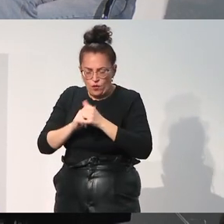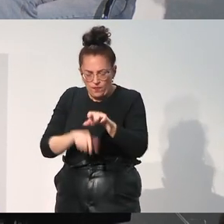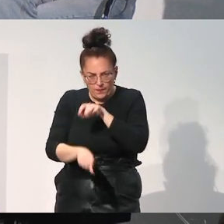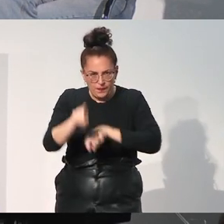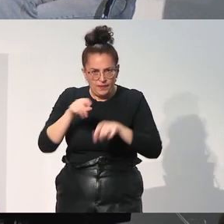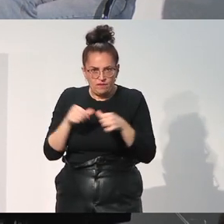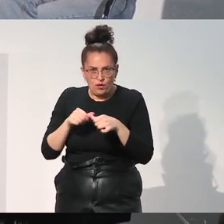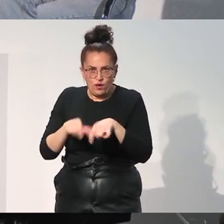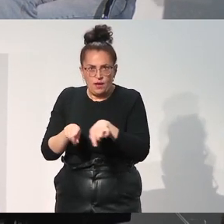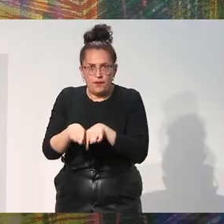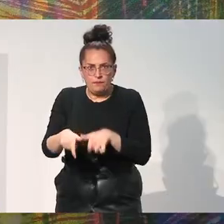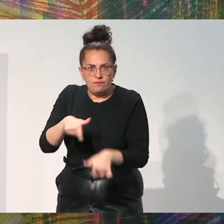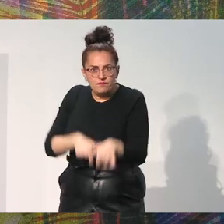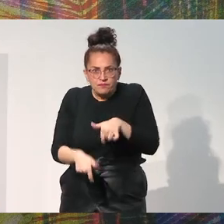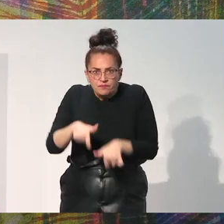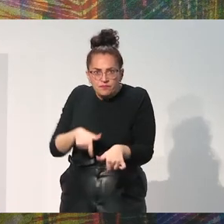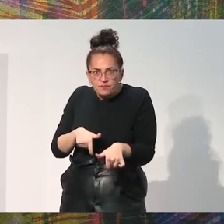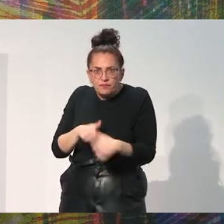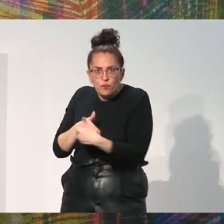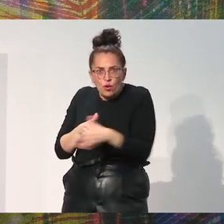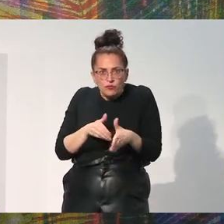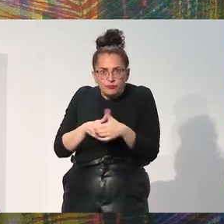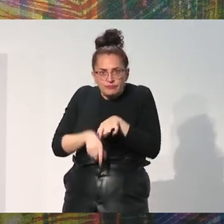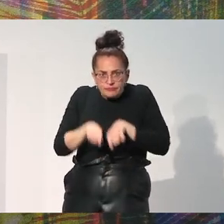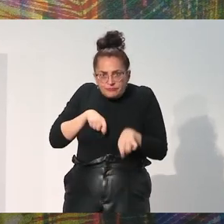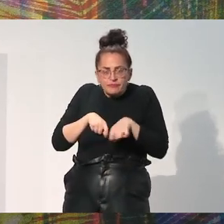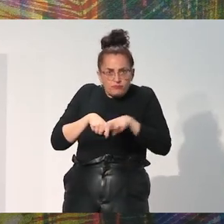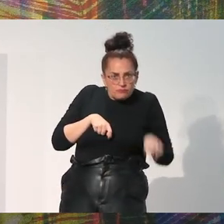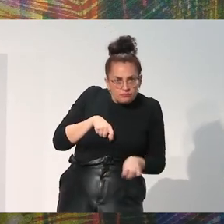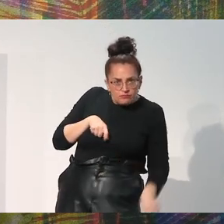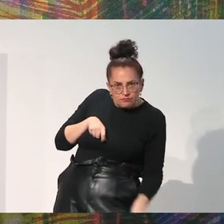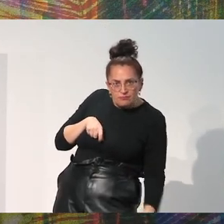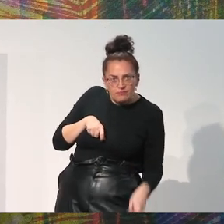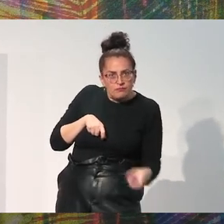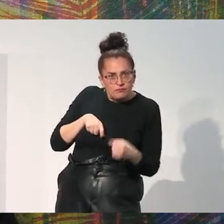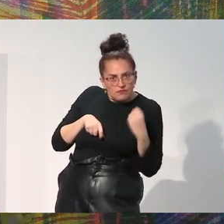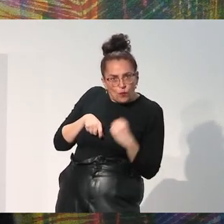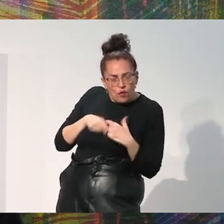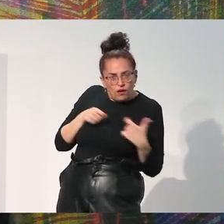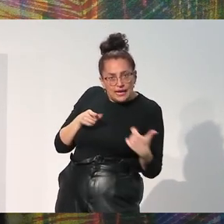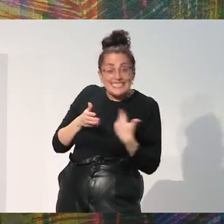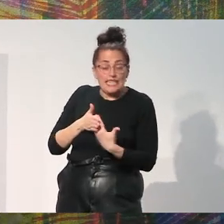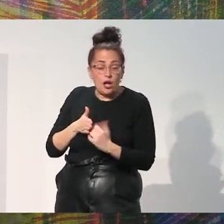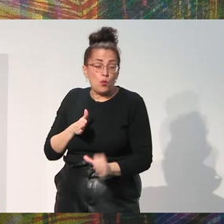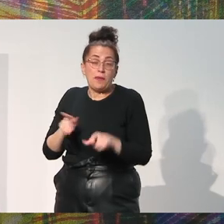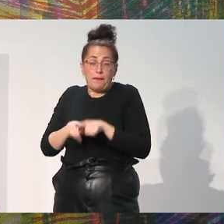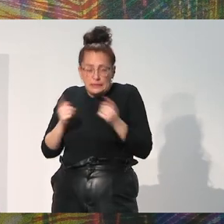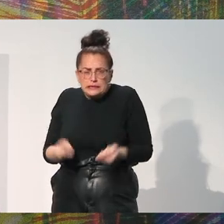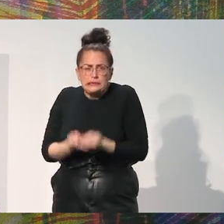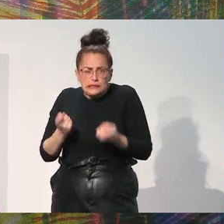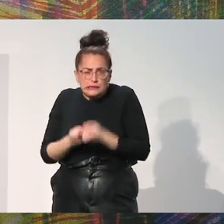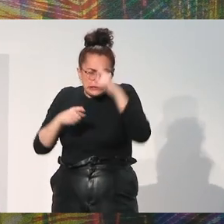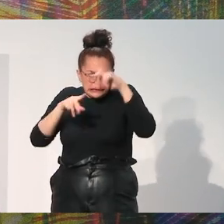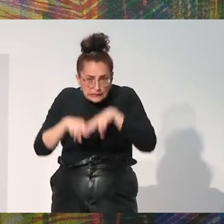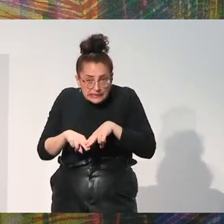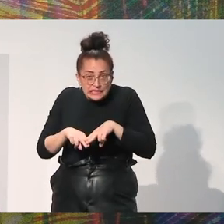ouvert le frigo, vous voyez. Et le texte commence comme ça, en fait. Et c'est à partir de cette première gymnastique, en fait, du souvenir que j'ai